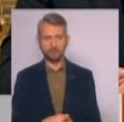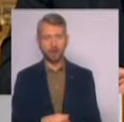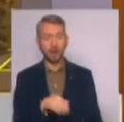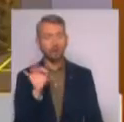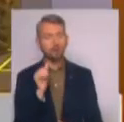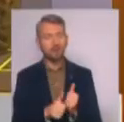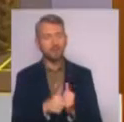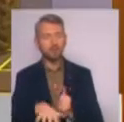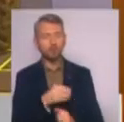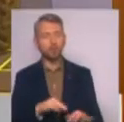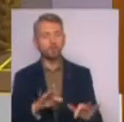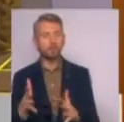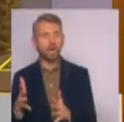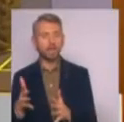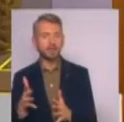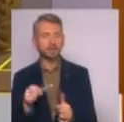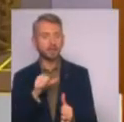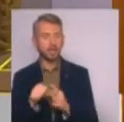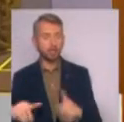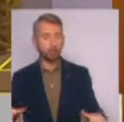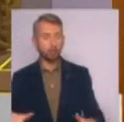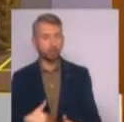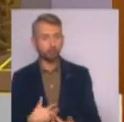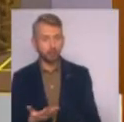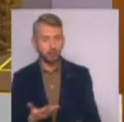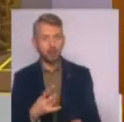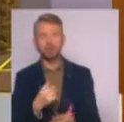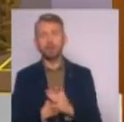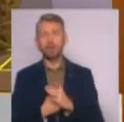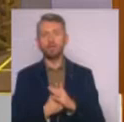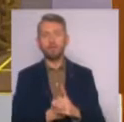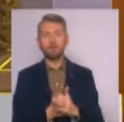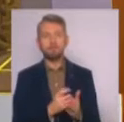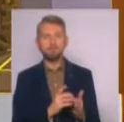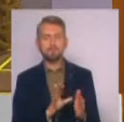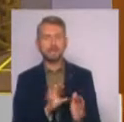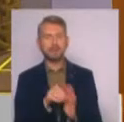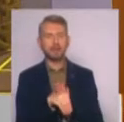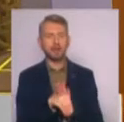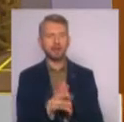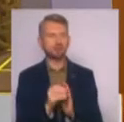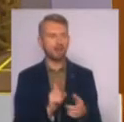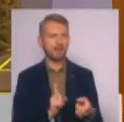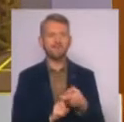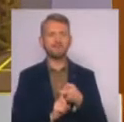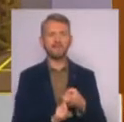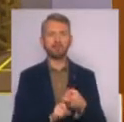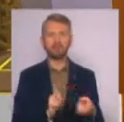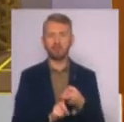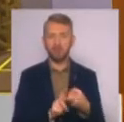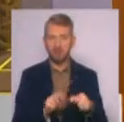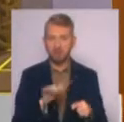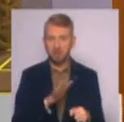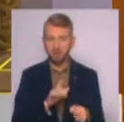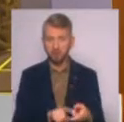всього відбувається, крім простудного фактору, на фоні приєднання вірусної інфекції і те,